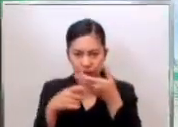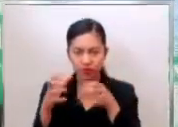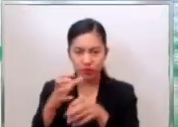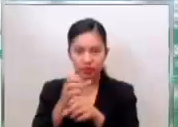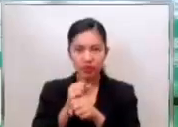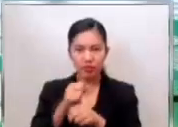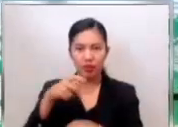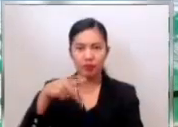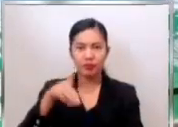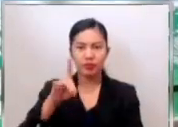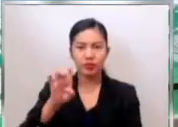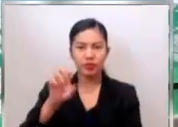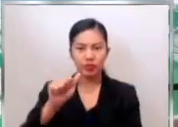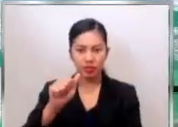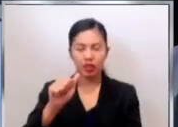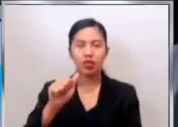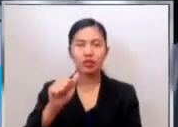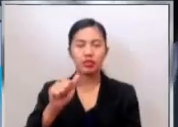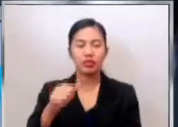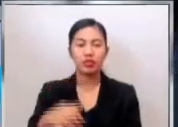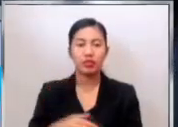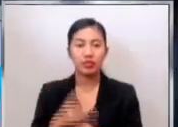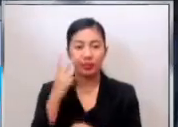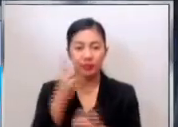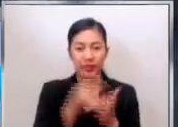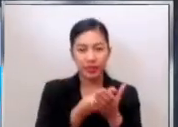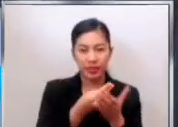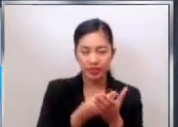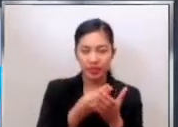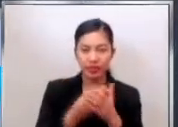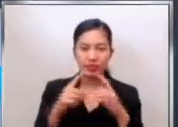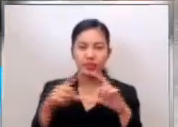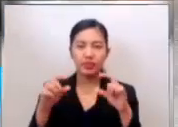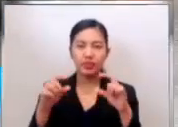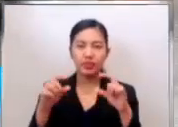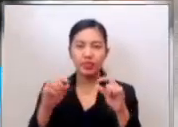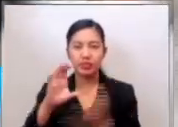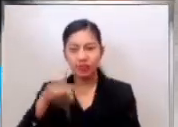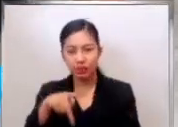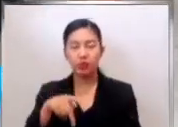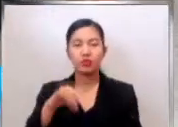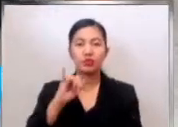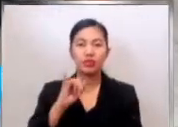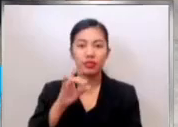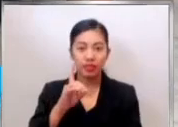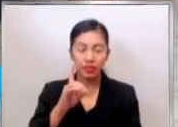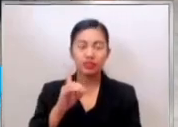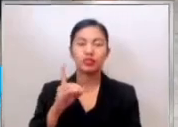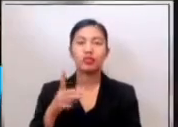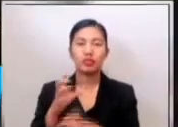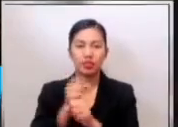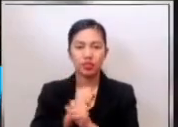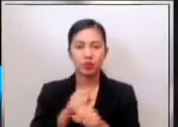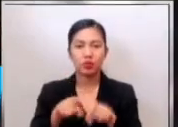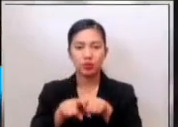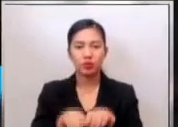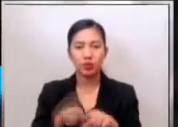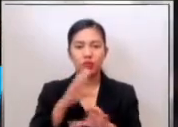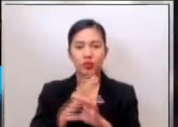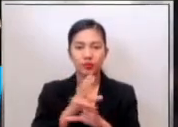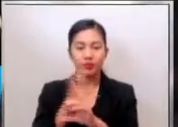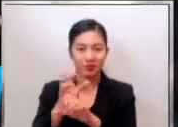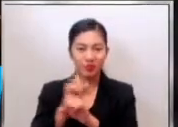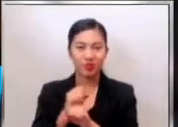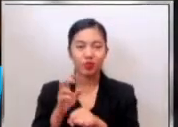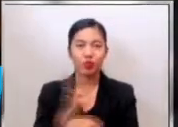na droga, marked at buddle money, cellphone at mga ID. Kinumpis ka rin ang sasakyang ginagamit daw na panghatid ng mga illegal na